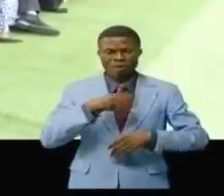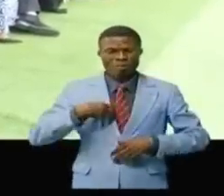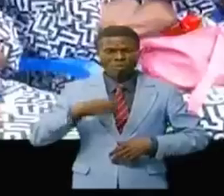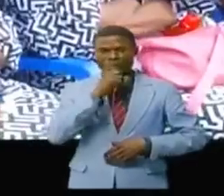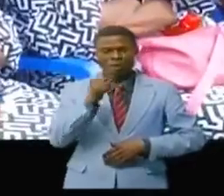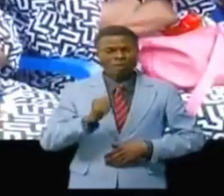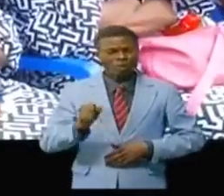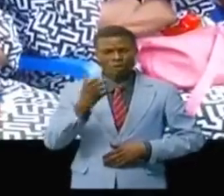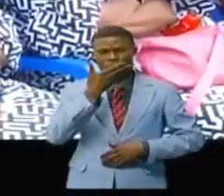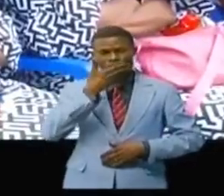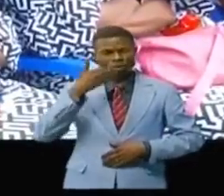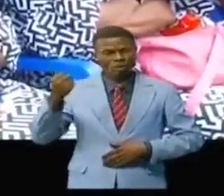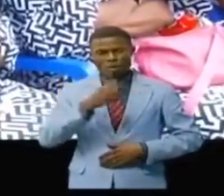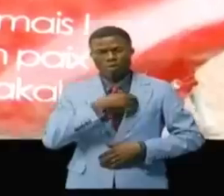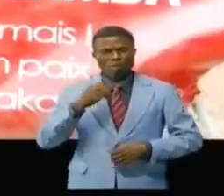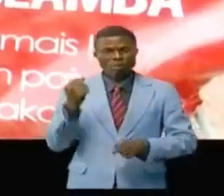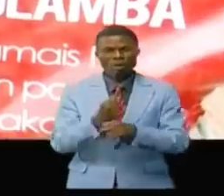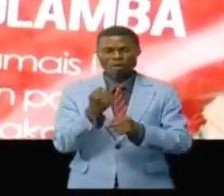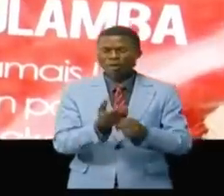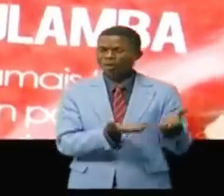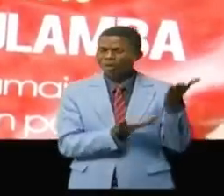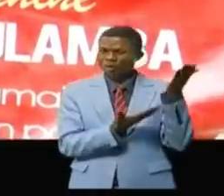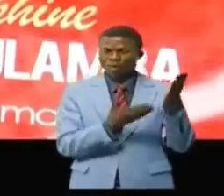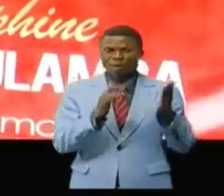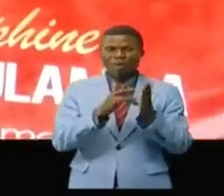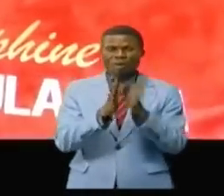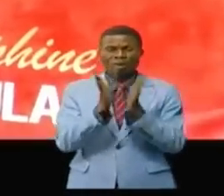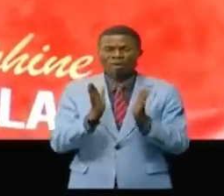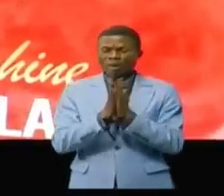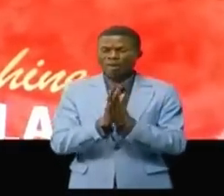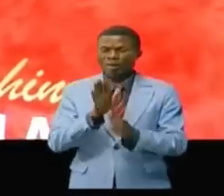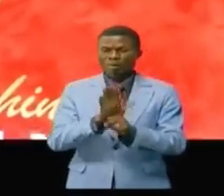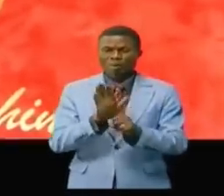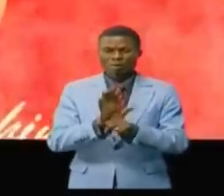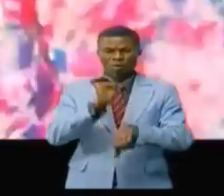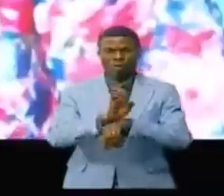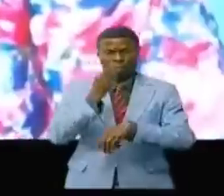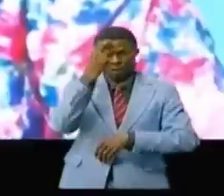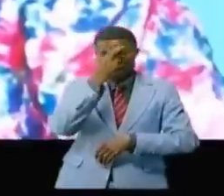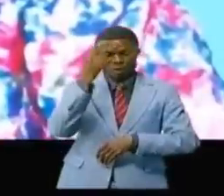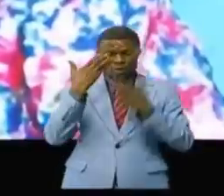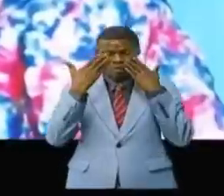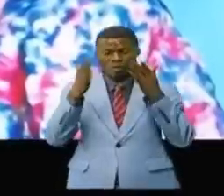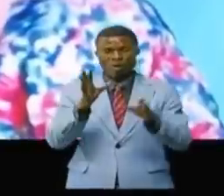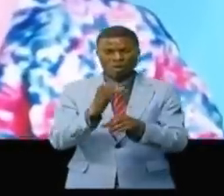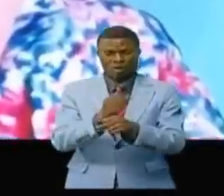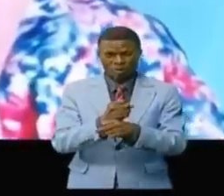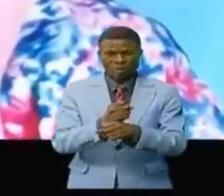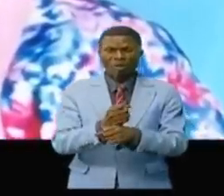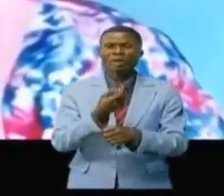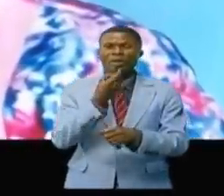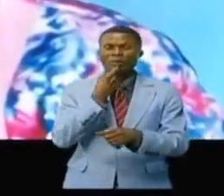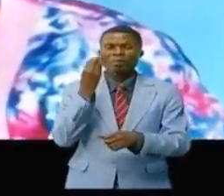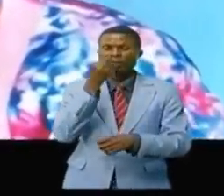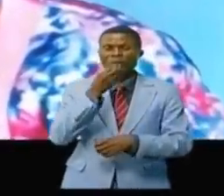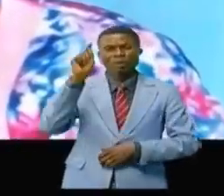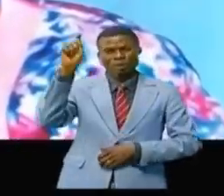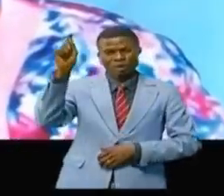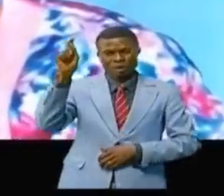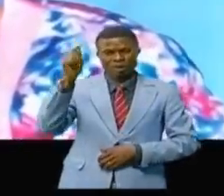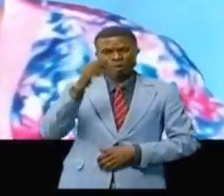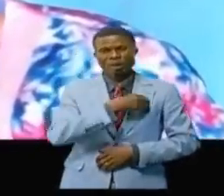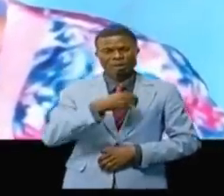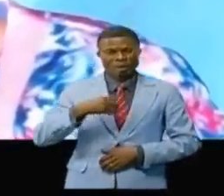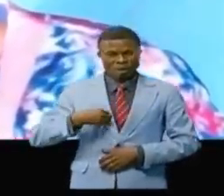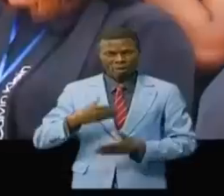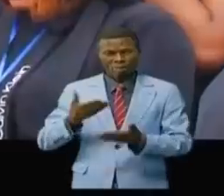accueillante, grande dame serviable, chrétienne fervente catholique, voilà en un mot les témoignages faits